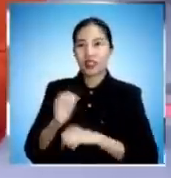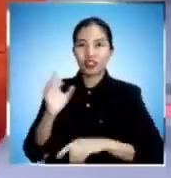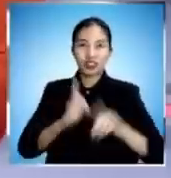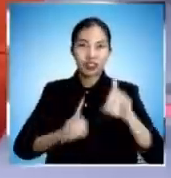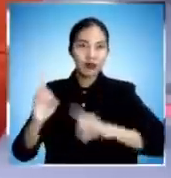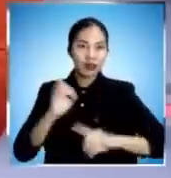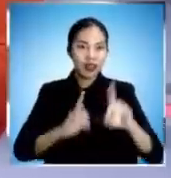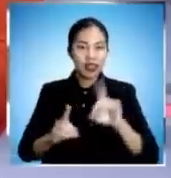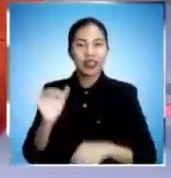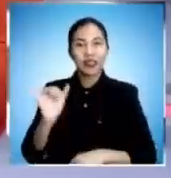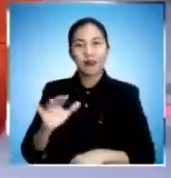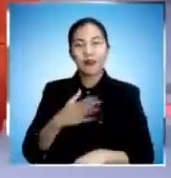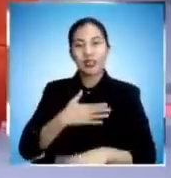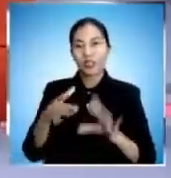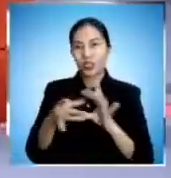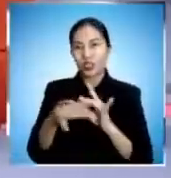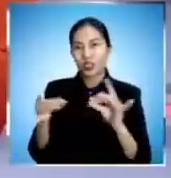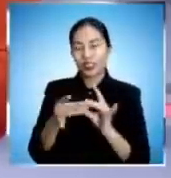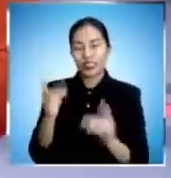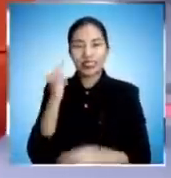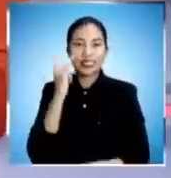kwentong dapat. Alam mo!